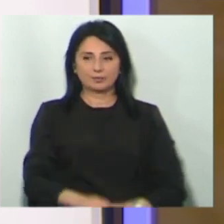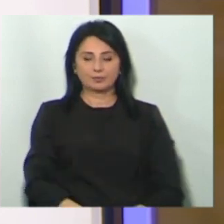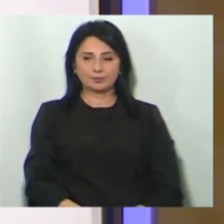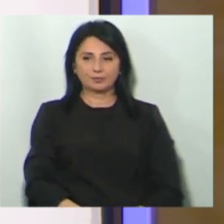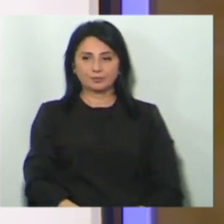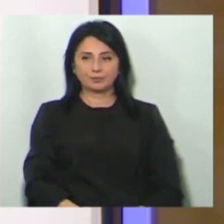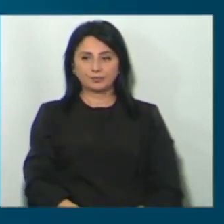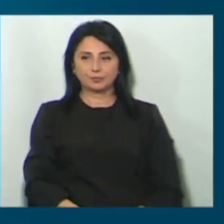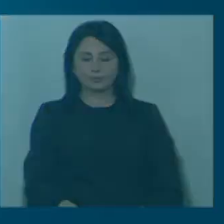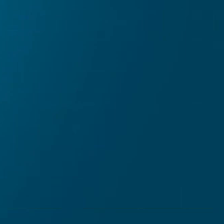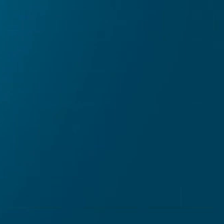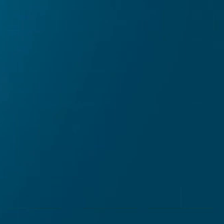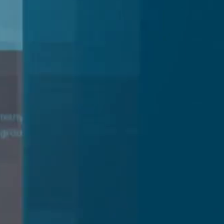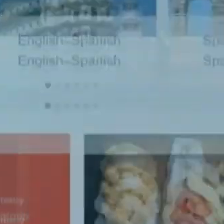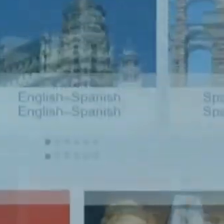დავიწყებ.